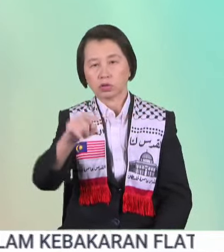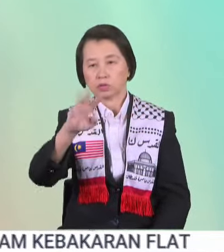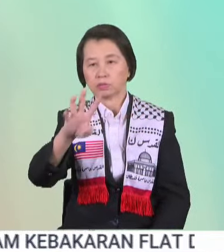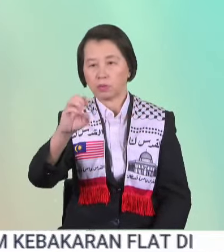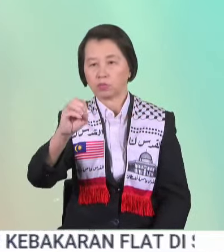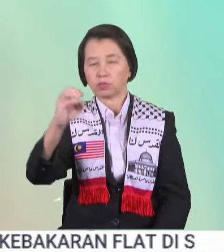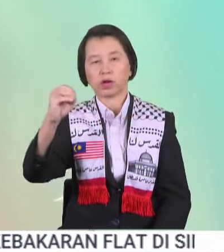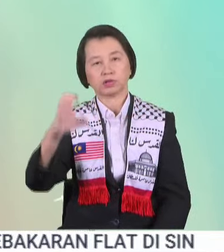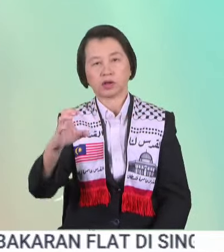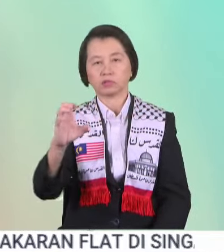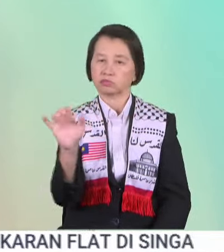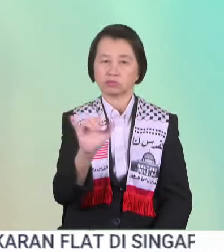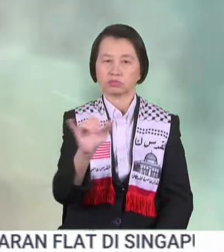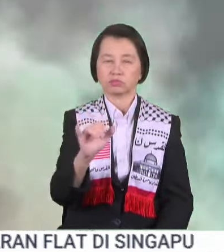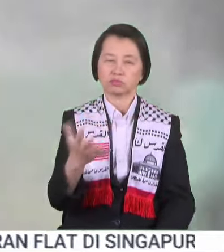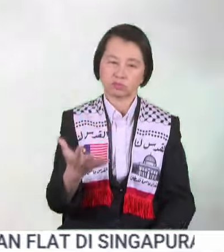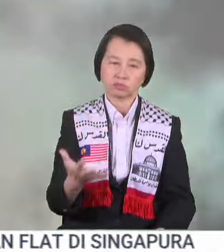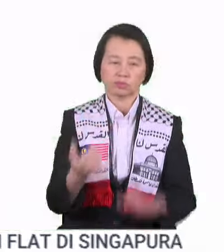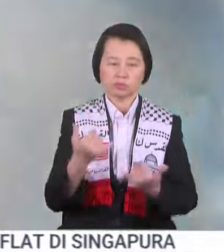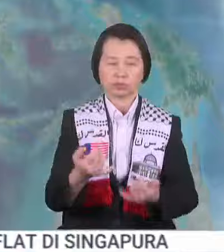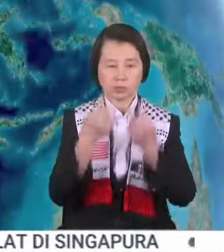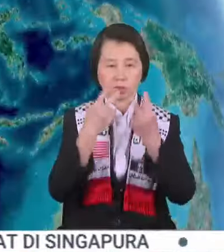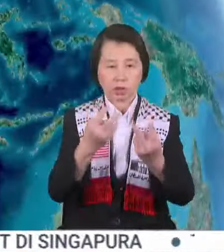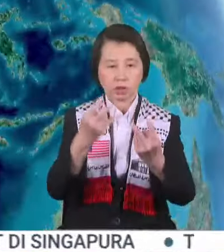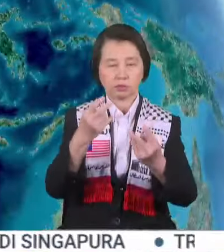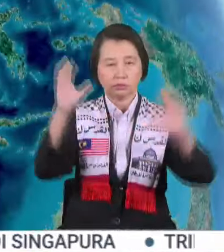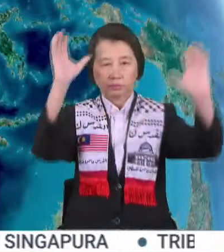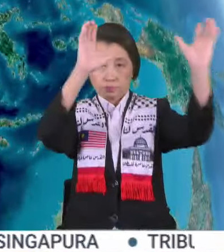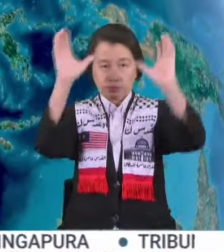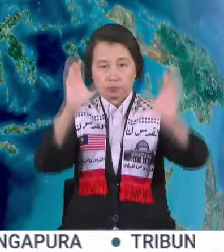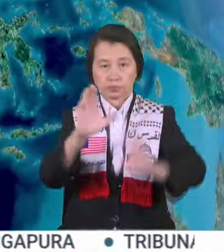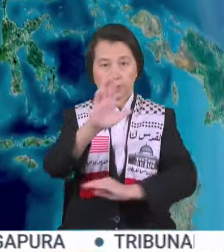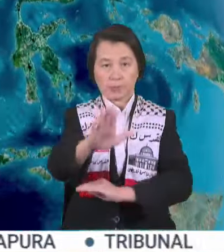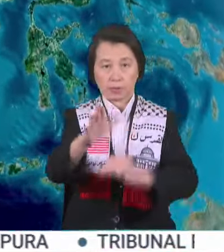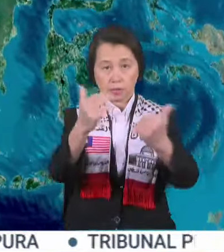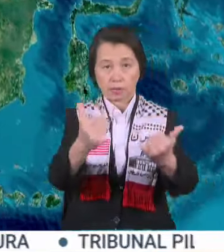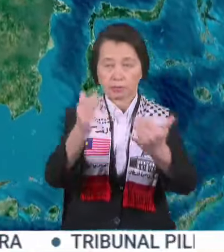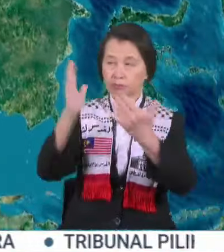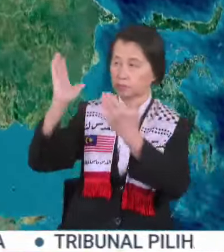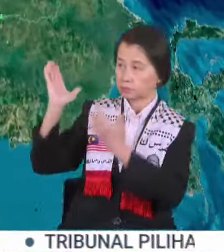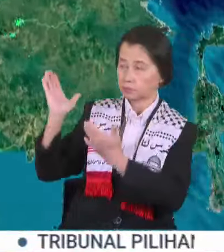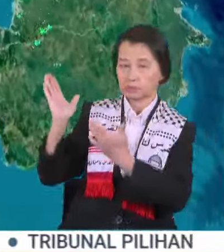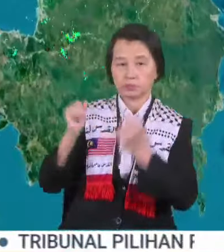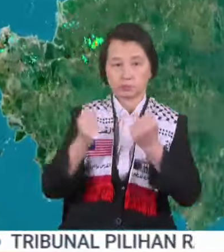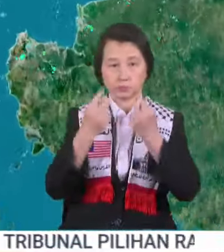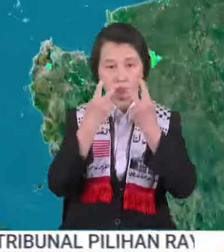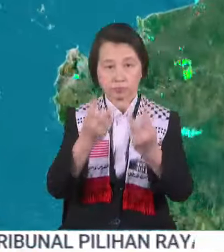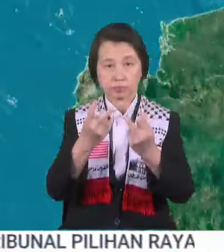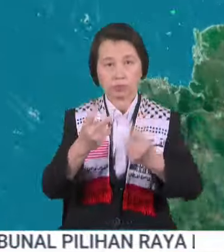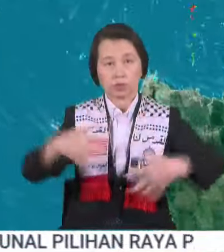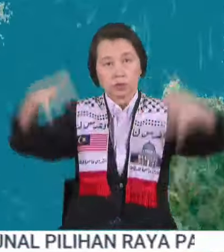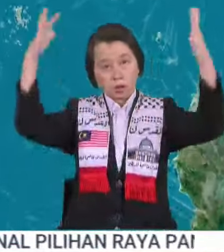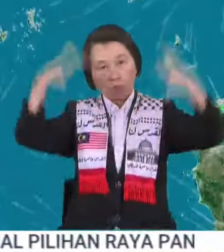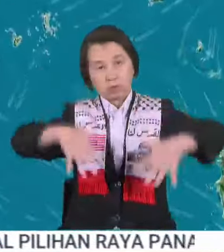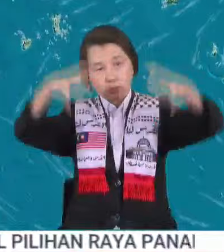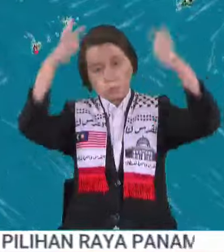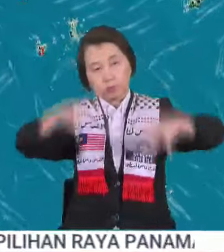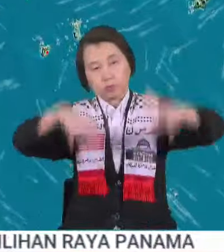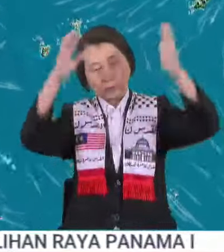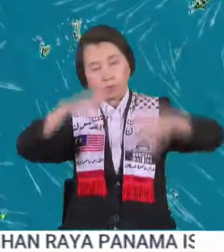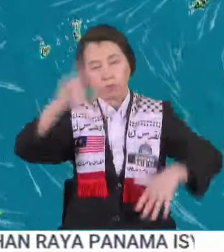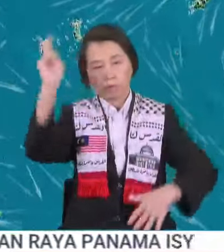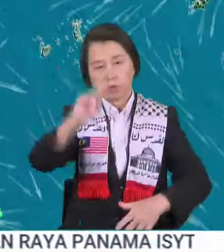40 darjah Celsius juga. Baik, seterusnya kita lihat pula keadaan cuaca pada petang ini. Di sini dapat lihat keadaan hujan beserta ribut